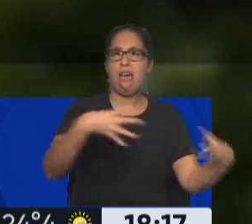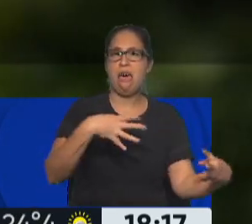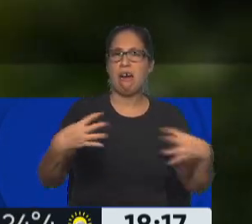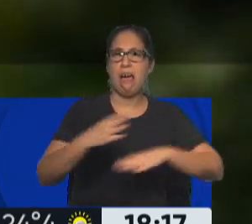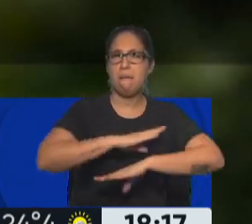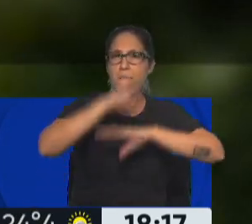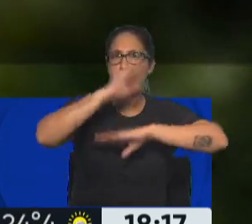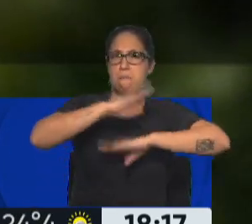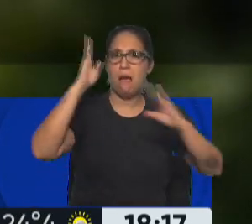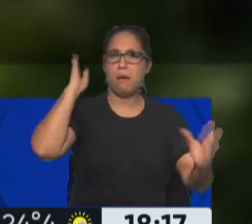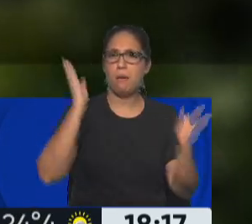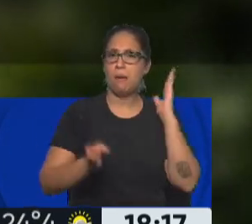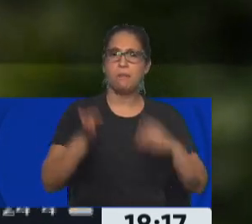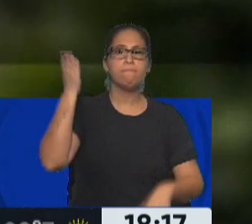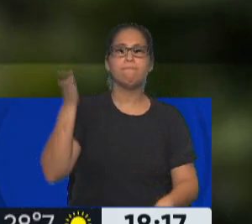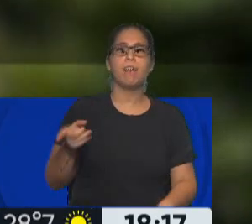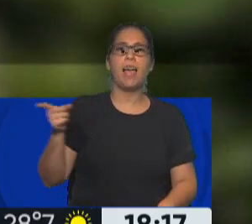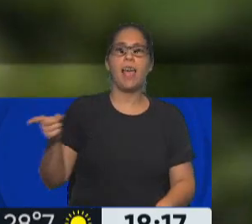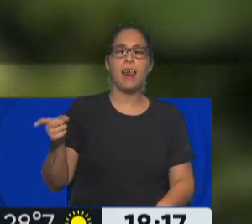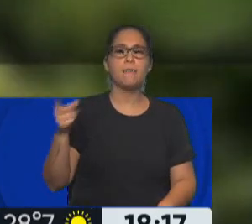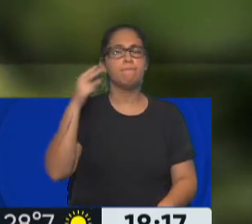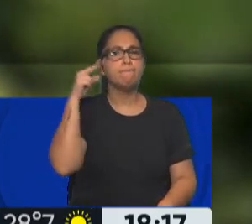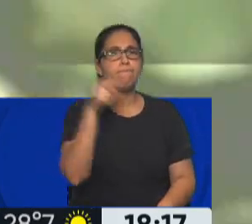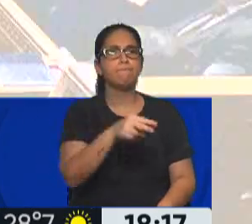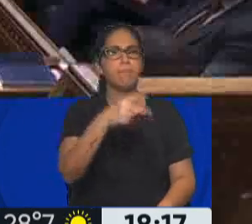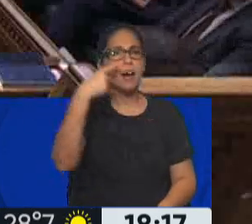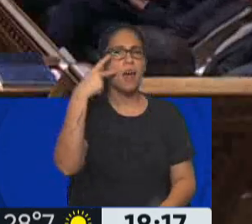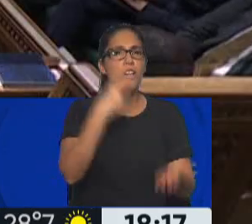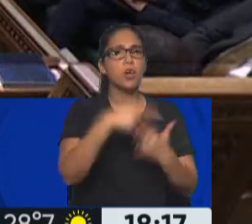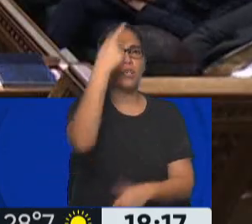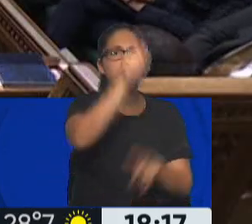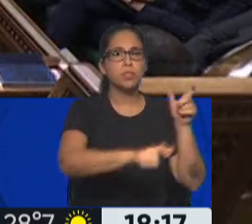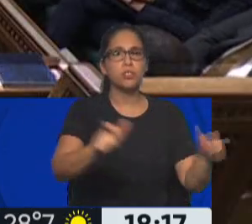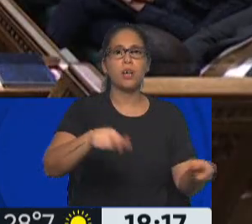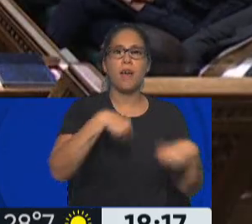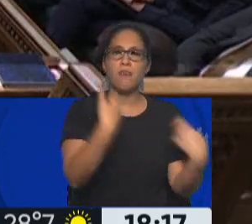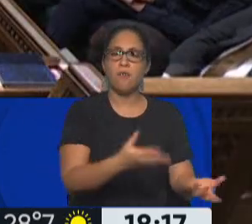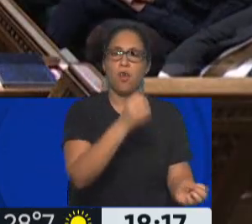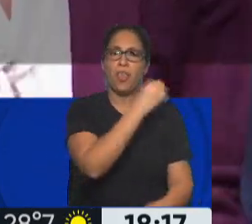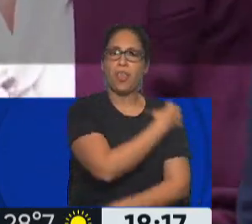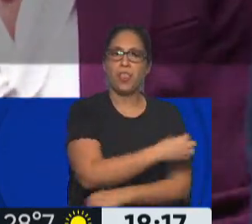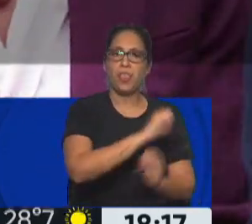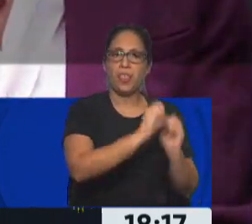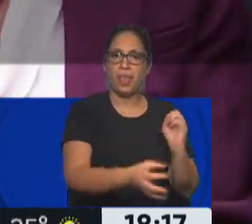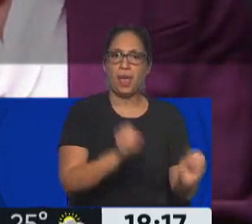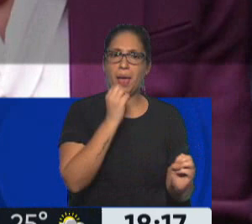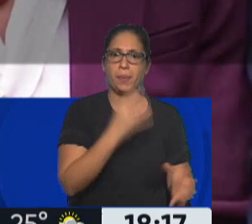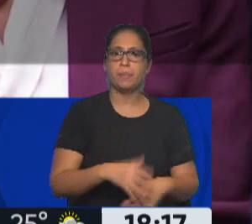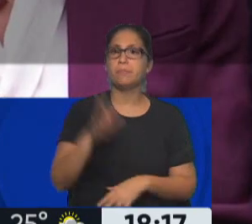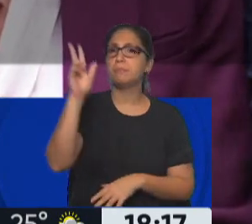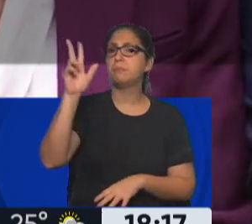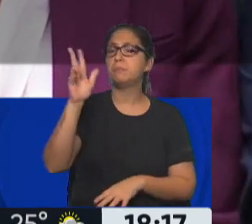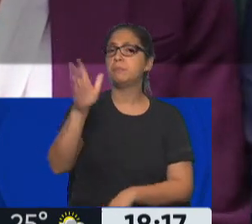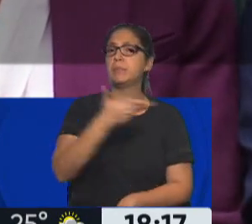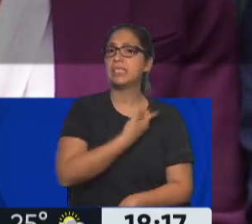sens tout particulier de l'autre, oui, et du plus fragile. Mr. Speaker, the entire House will join me in